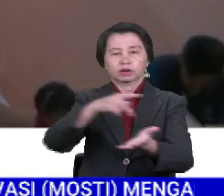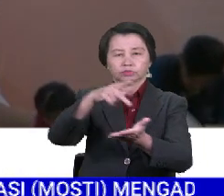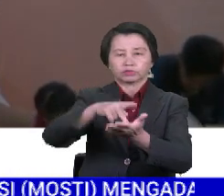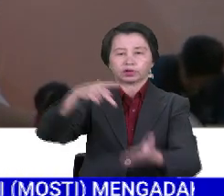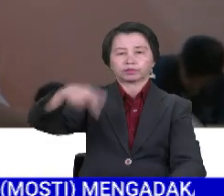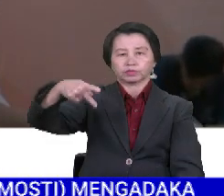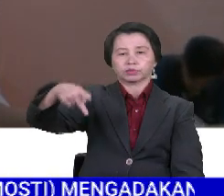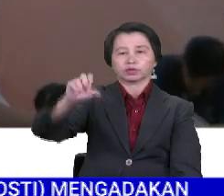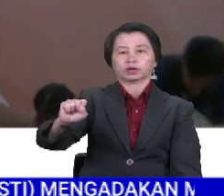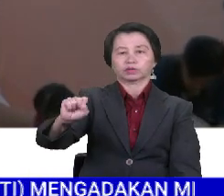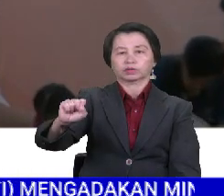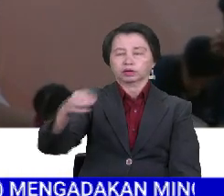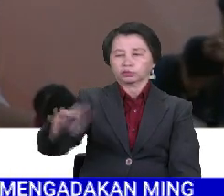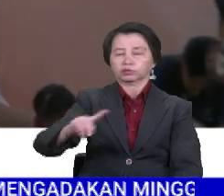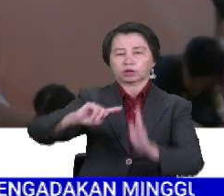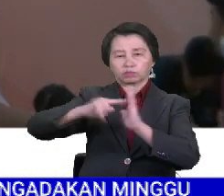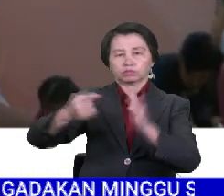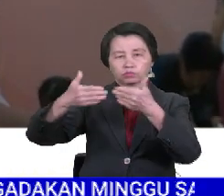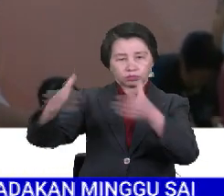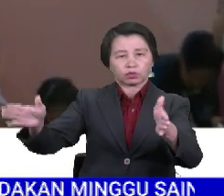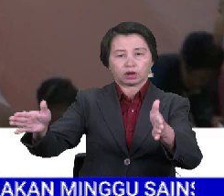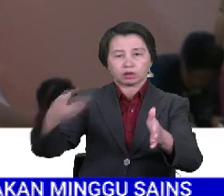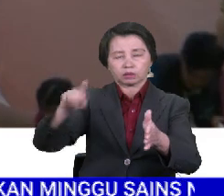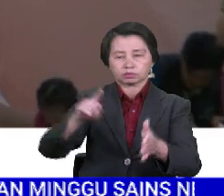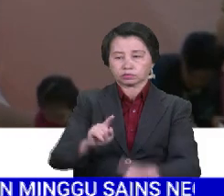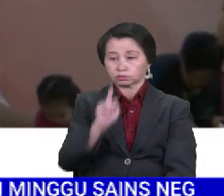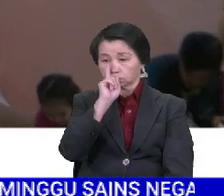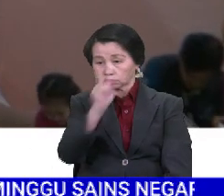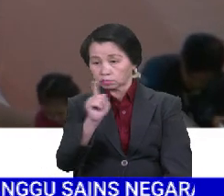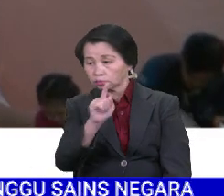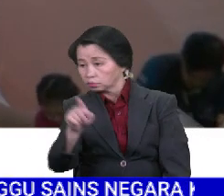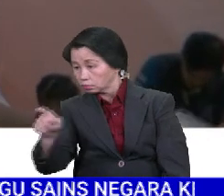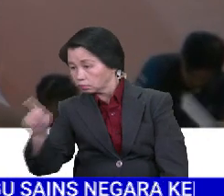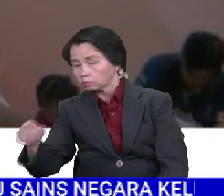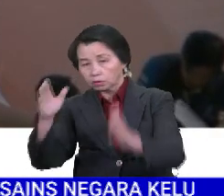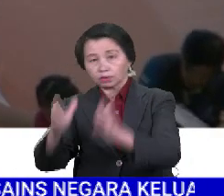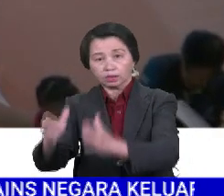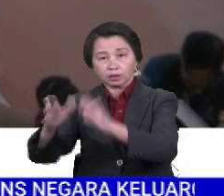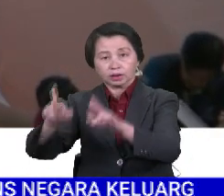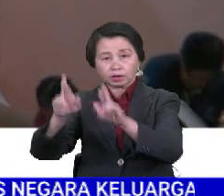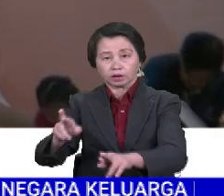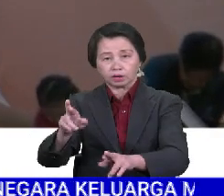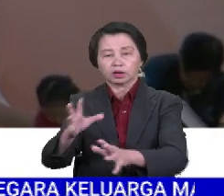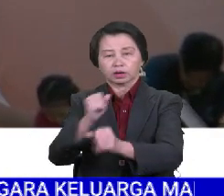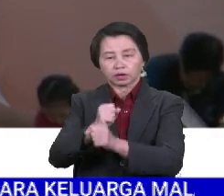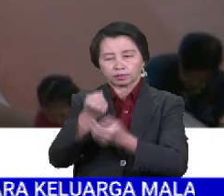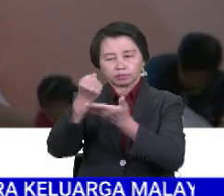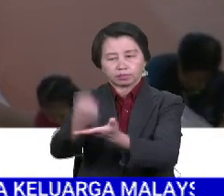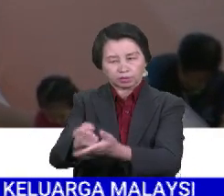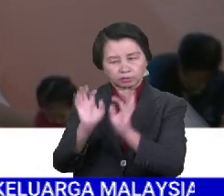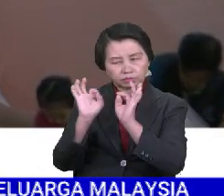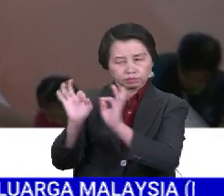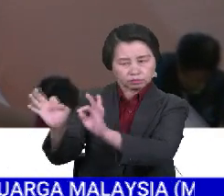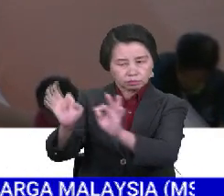pemindahan sementara yang telah diaktifkan untuk memastikan setiap mangsa-mangsa yang terkesan mendapat bantuan yang